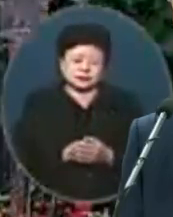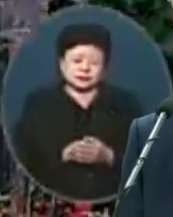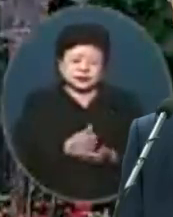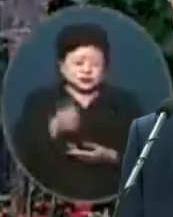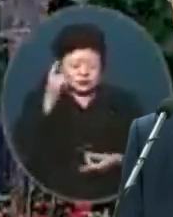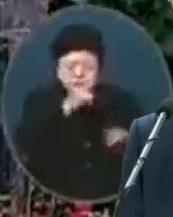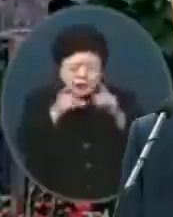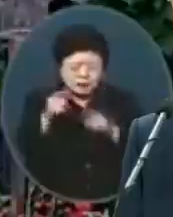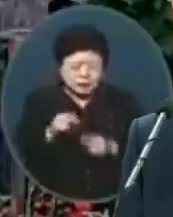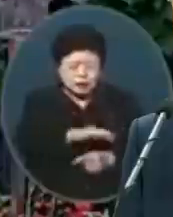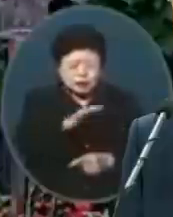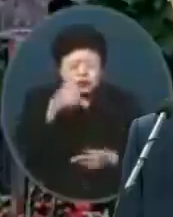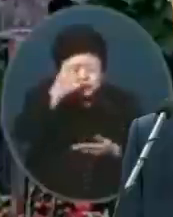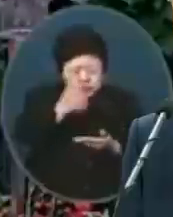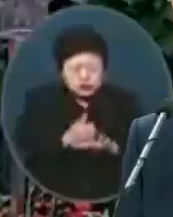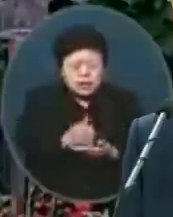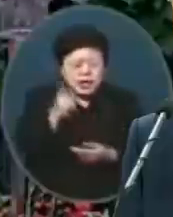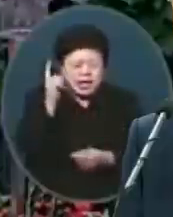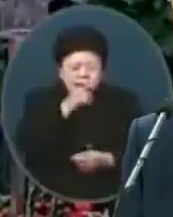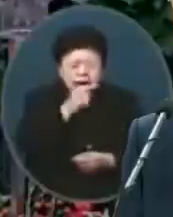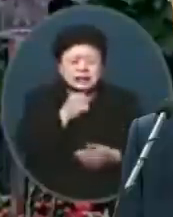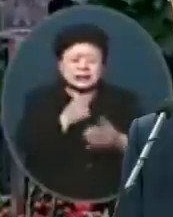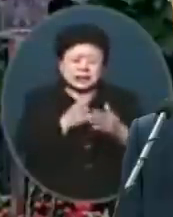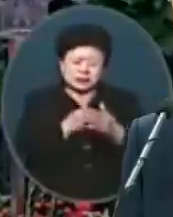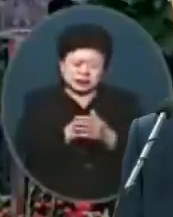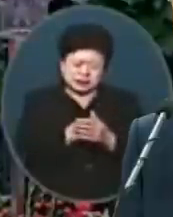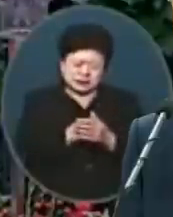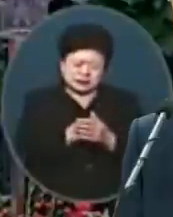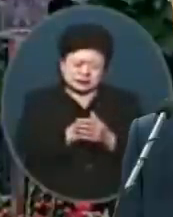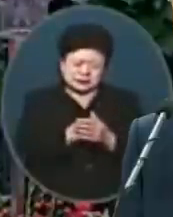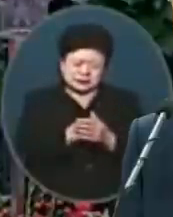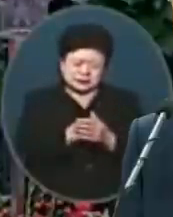그가 상함은 우리의 죄악 때문이라.